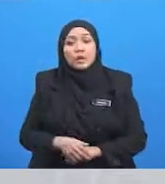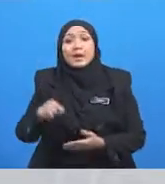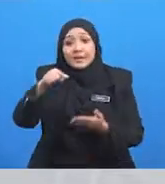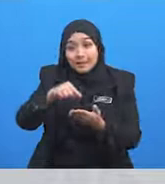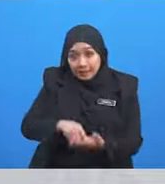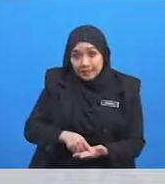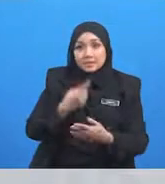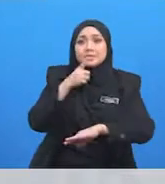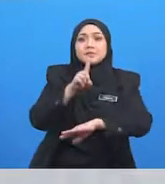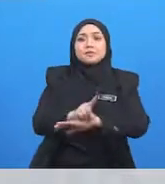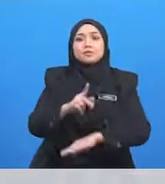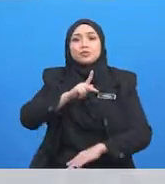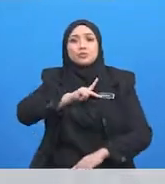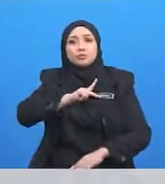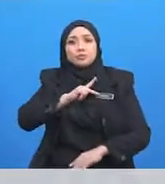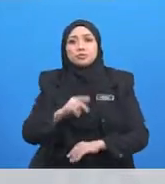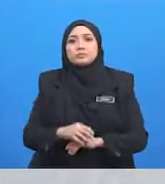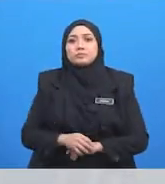Ini janjiku.